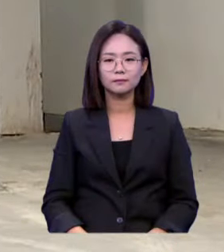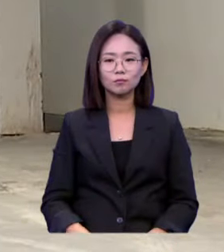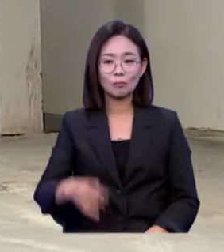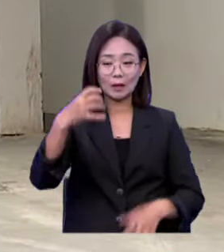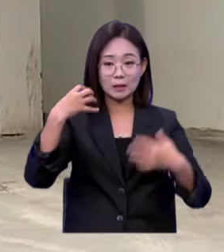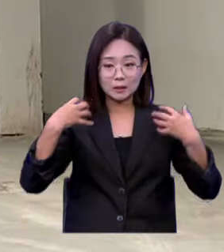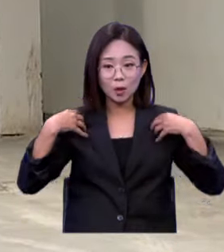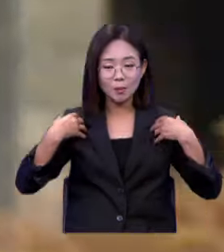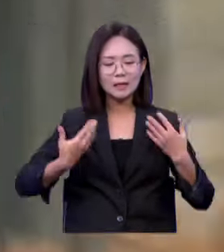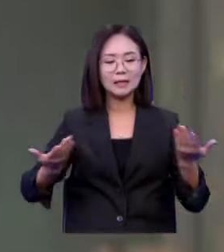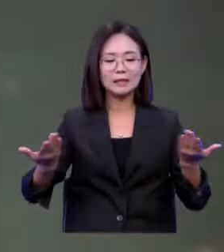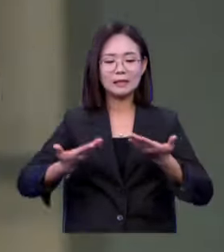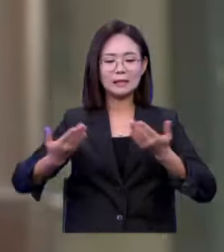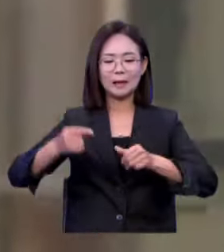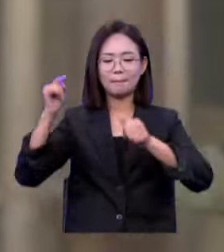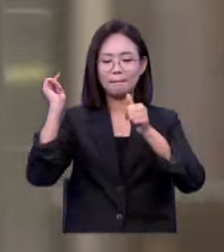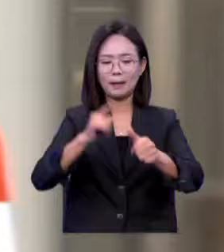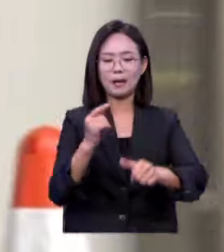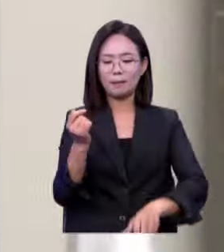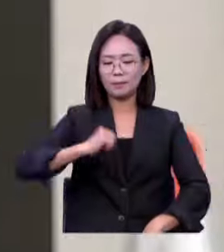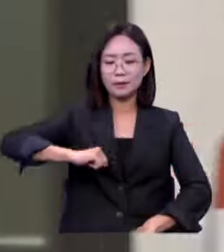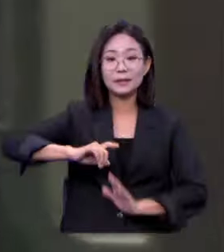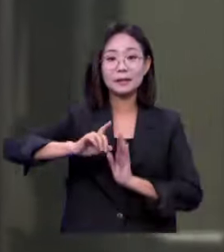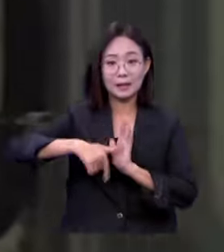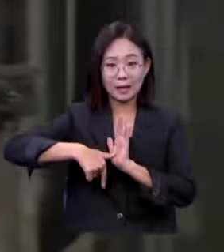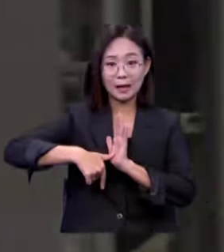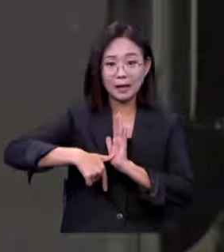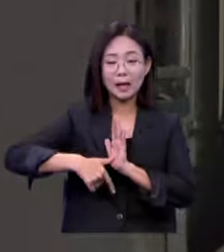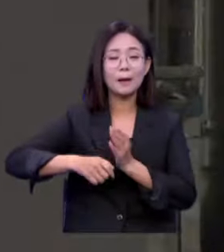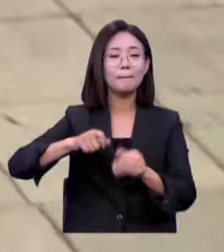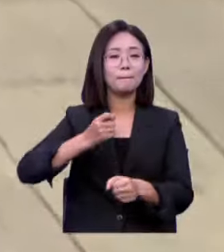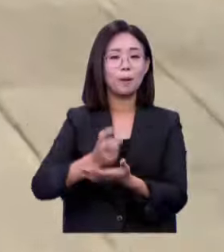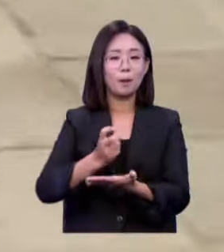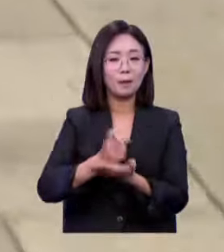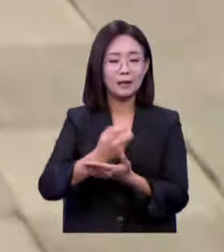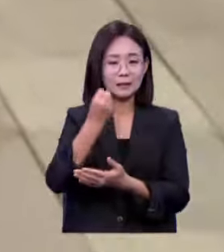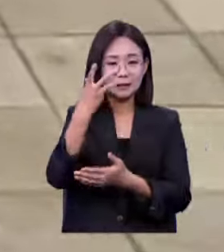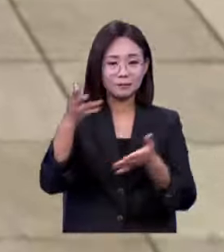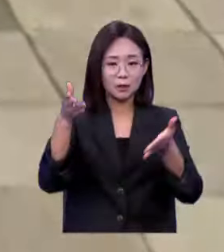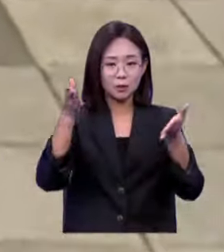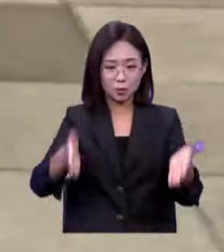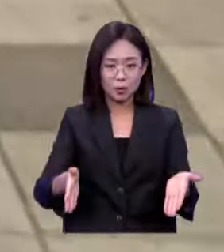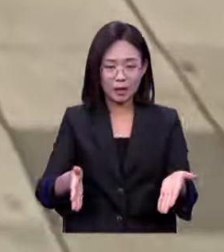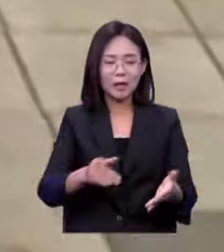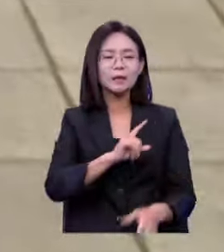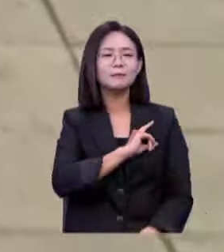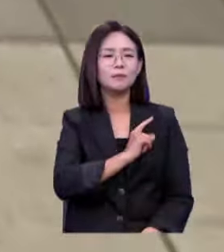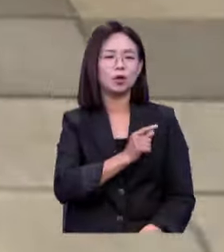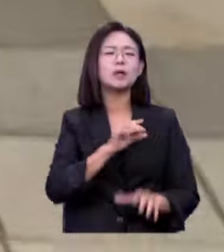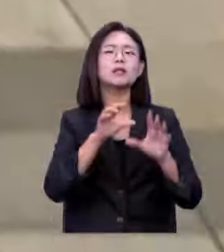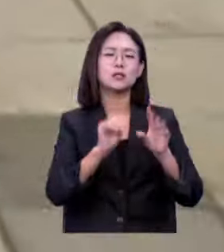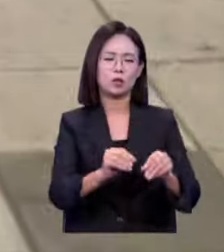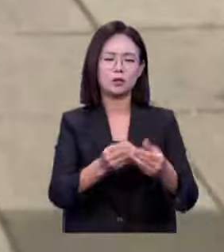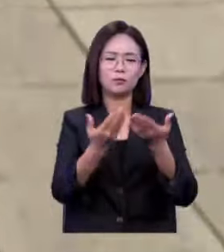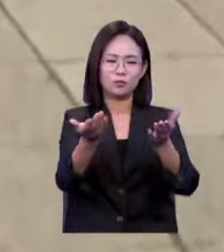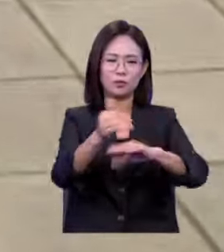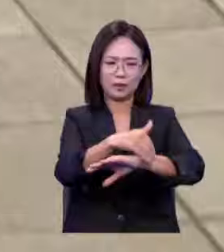정부는 진료 개시 명령을 위반했을 때 취할 수 있는 행정조치, 3개월 의사 면허 정지 처분을 내리겠다는